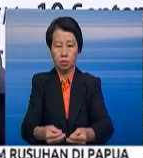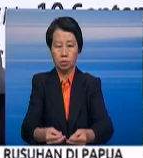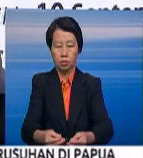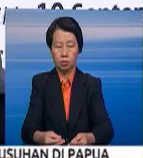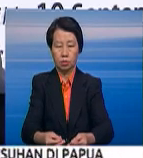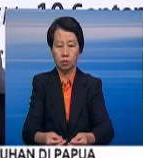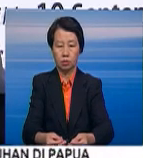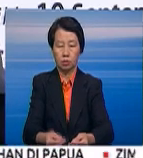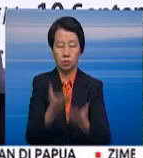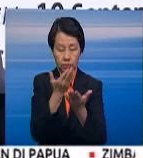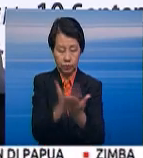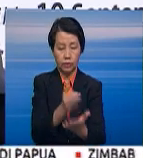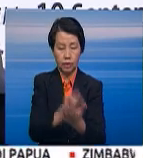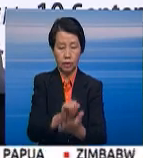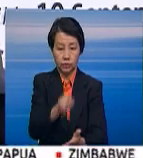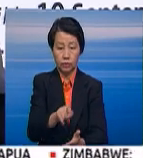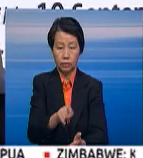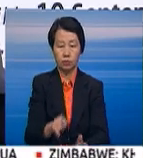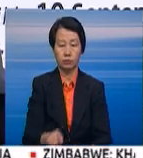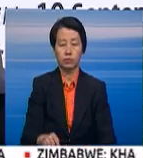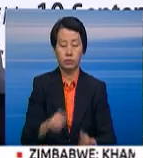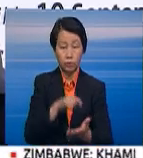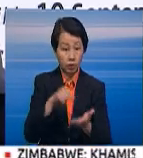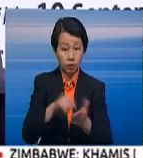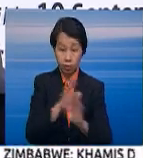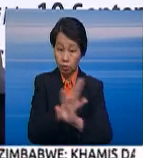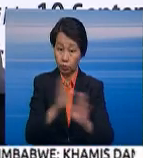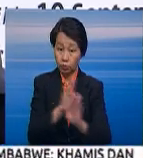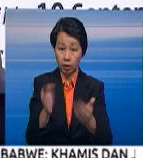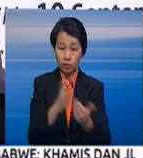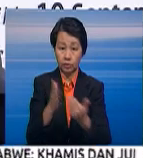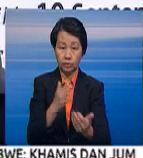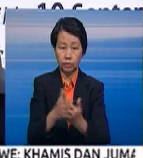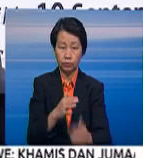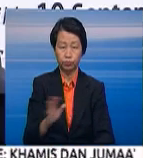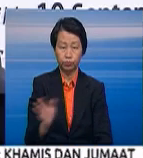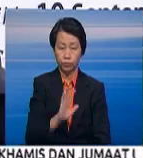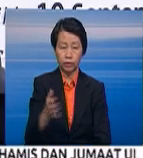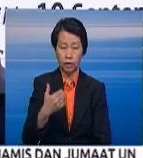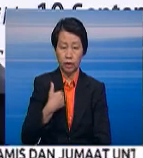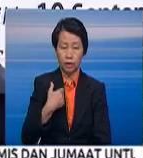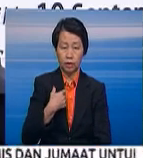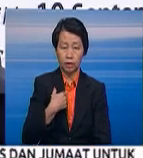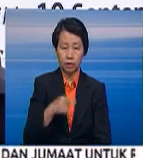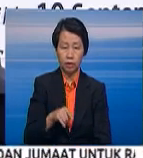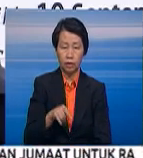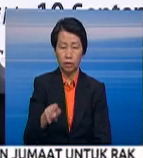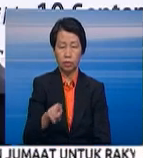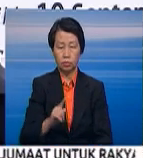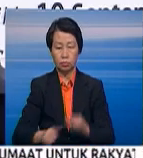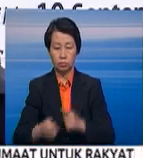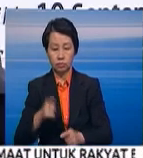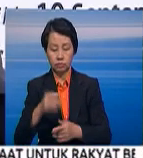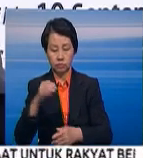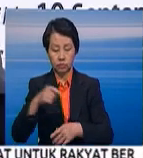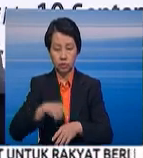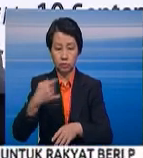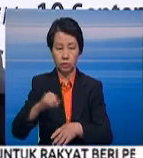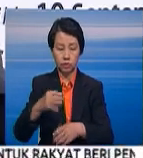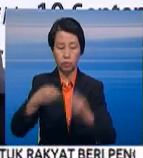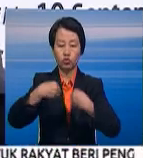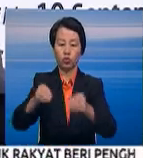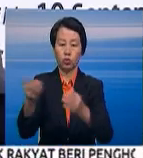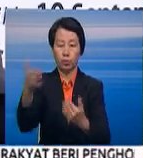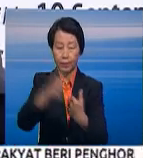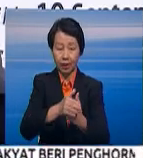request for proposal itu. Dia bukan mudah. Dia bukan hanya jangan ada satu mindset bahawa nak ambil nanti hanya nak import jual balik.